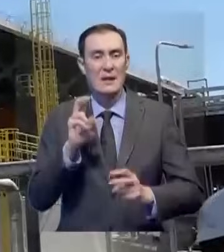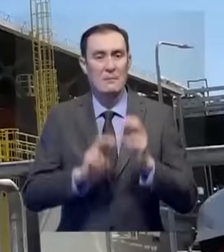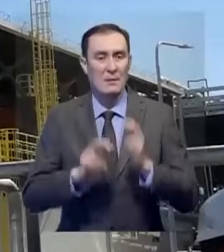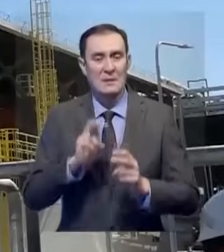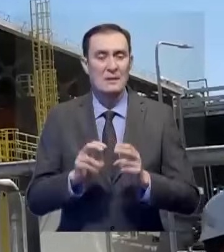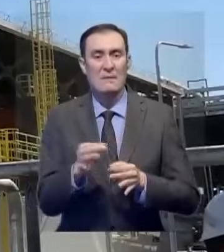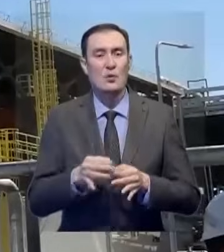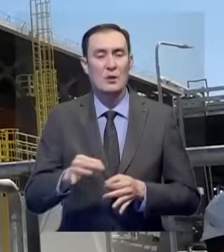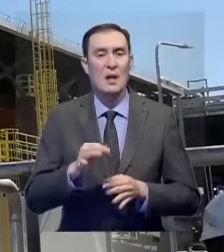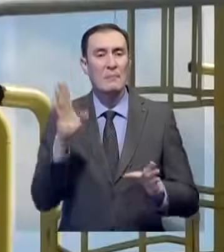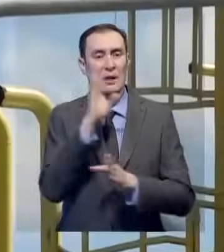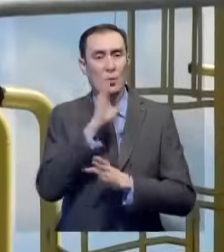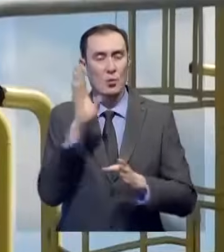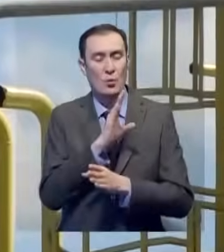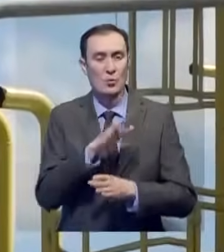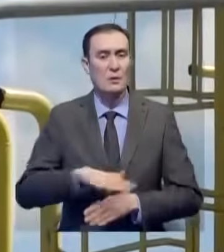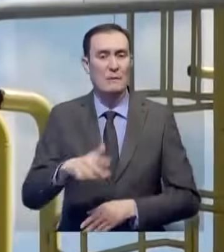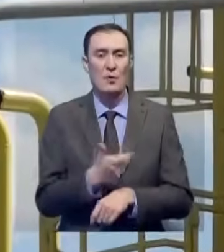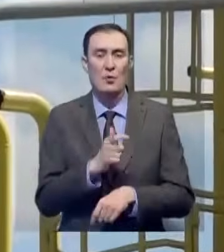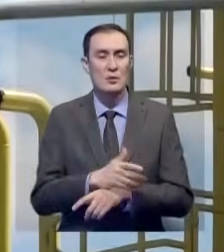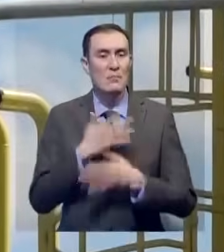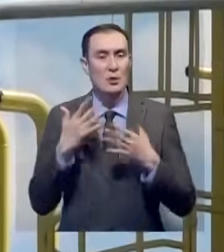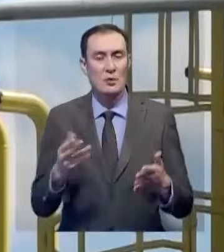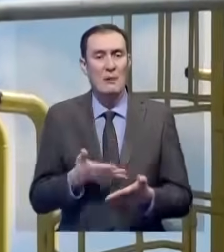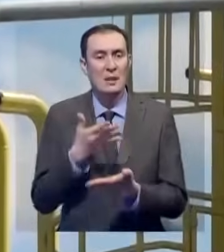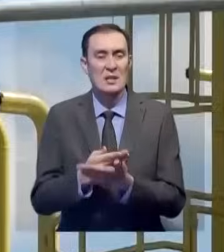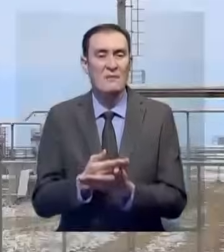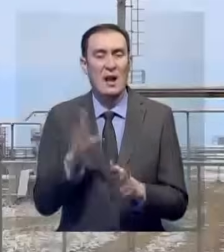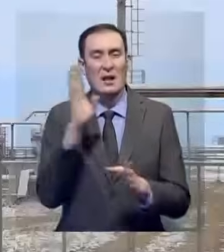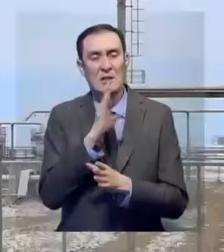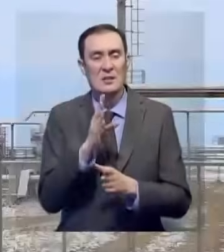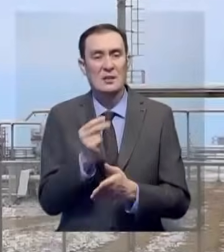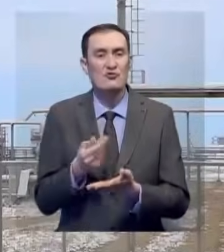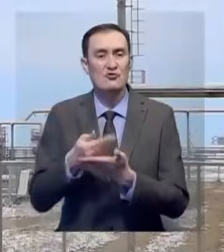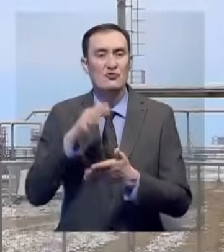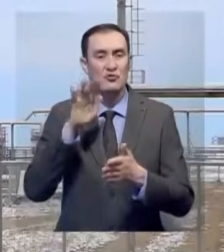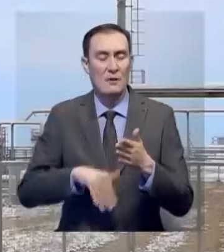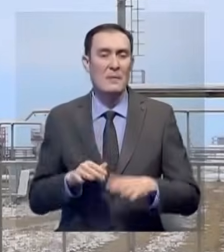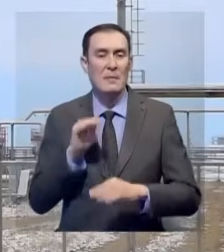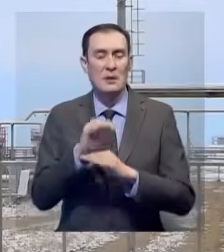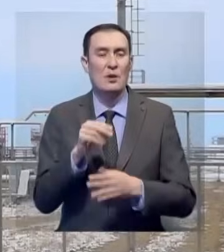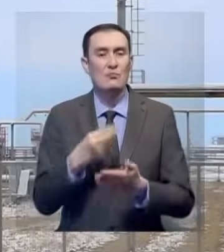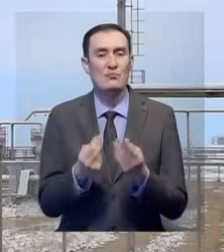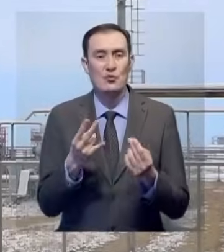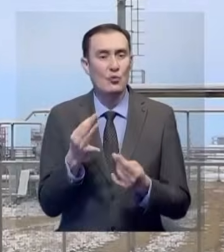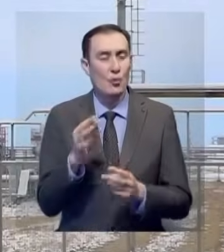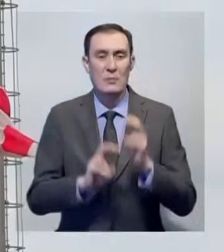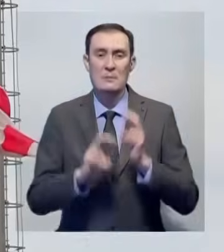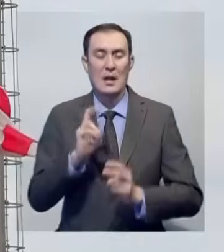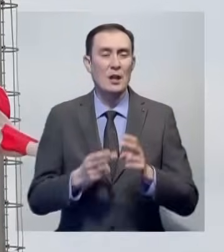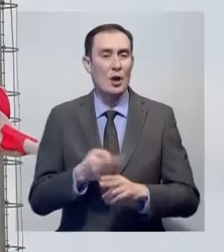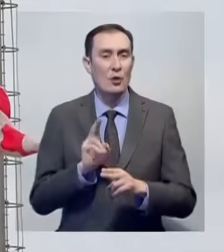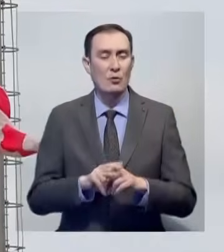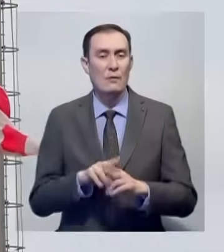промышленности региона на окружающую среду края огромно. Оплачивая экологические эмиссии, компании пополняют бюджет. Однако предприятия,